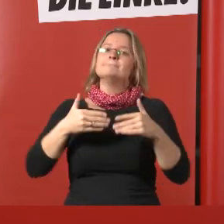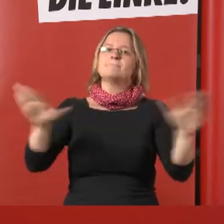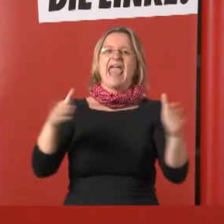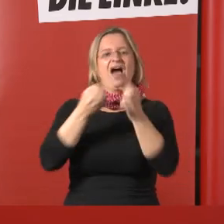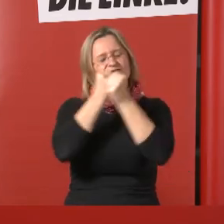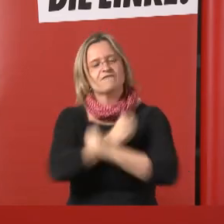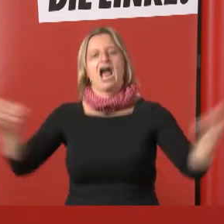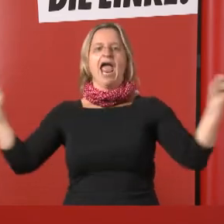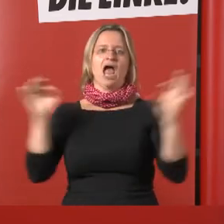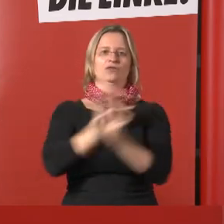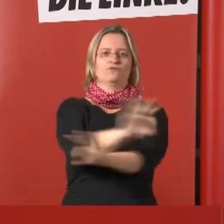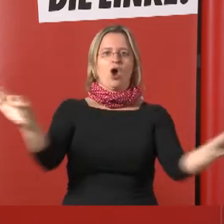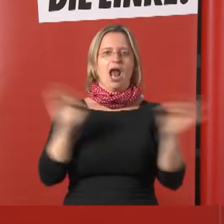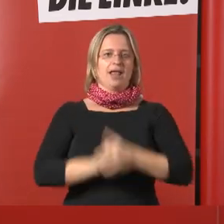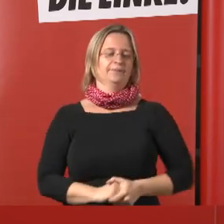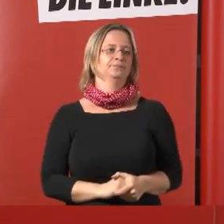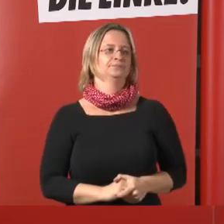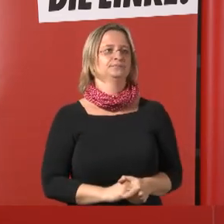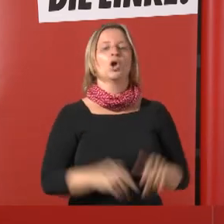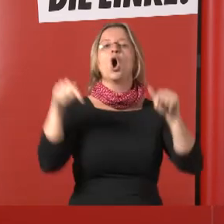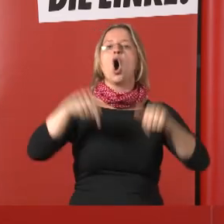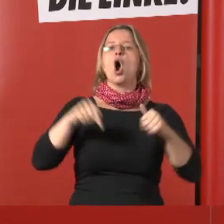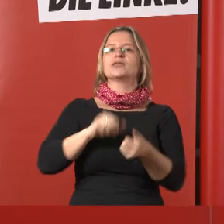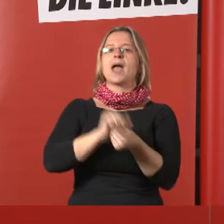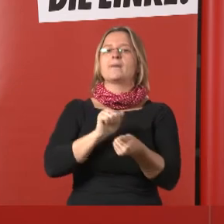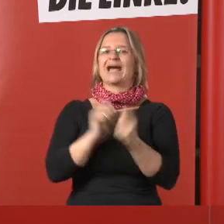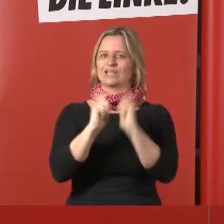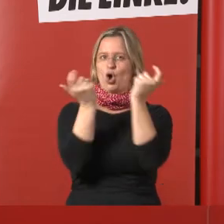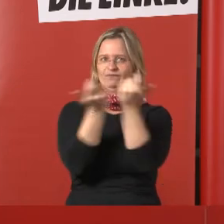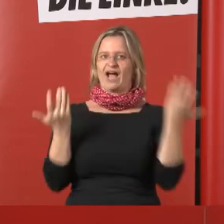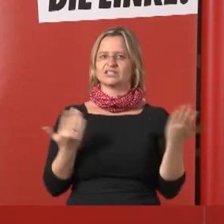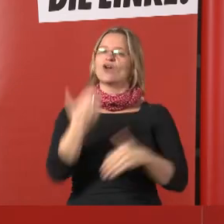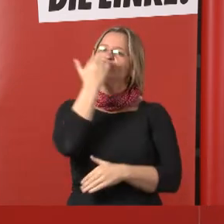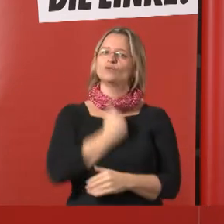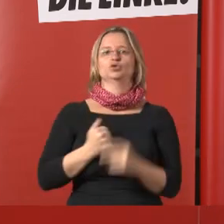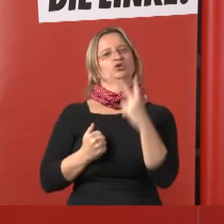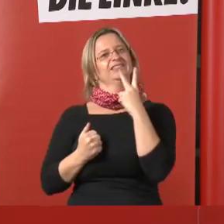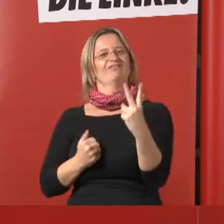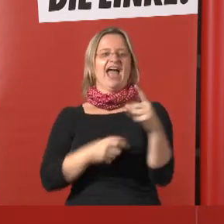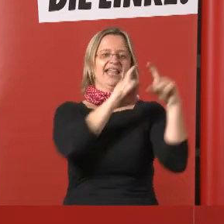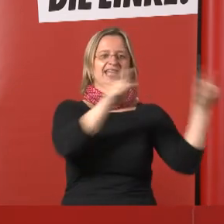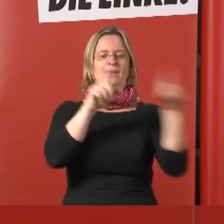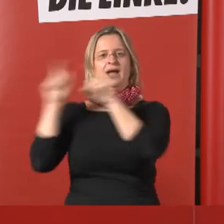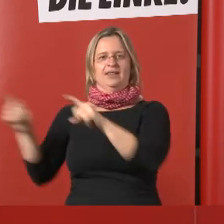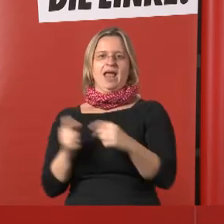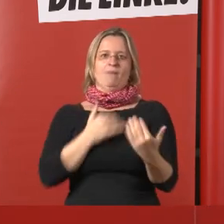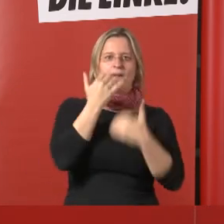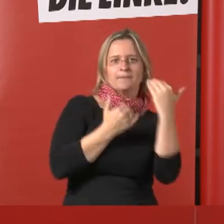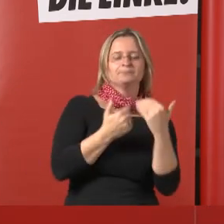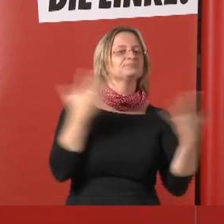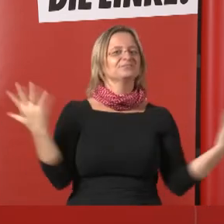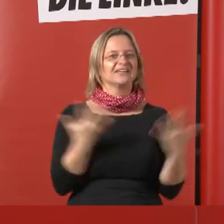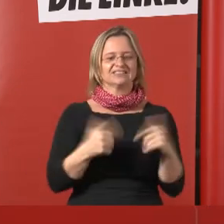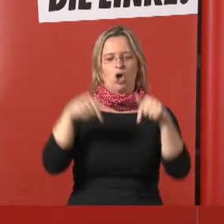am Ende mehr Freiheit für alle. Richtig. Ich möchte auf der heutigen Pressekonferenz auch noch